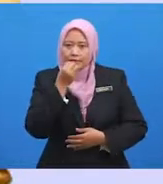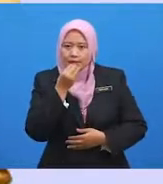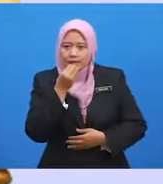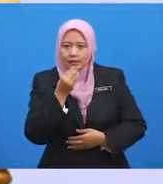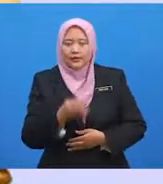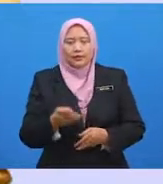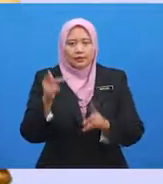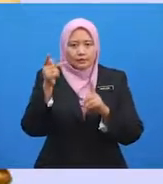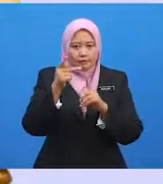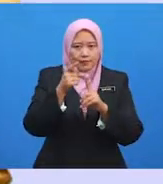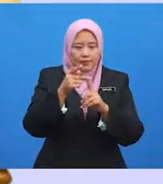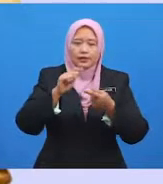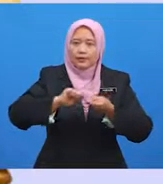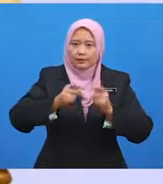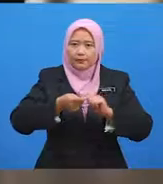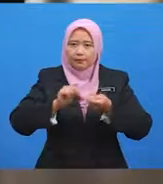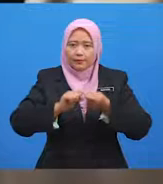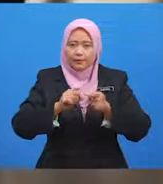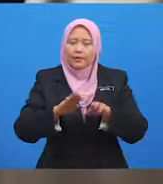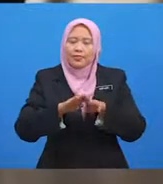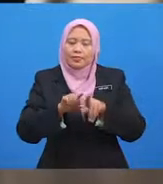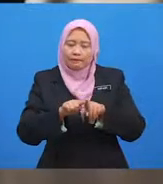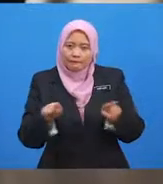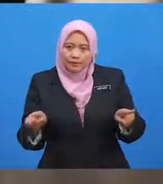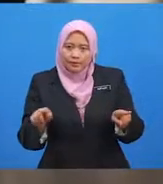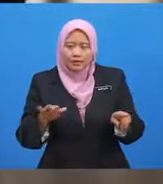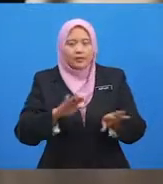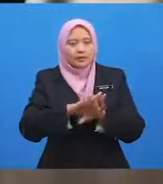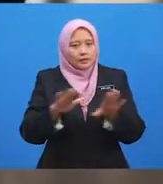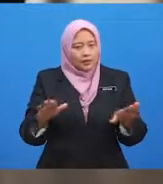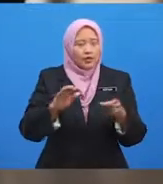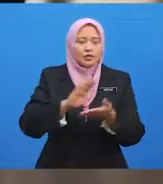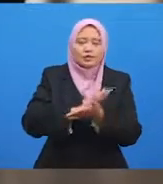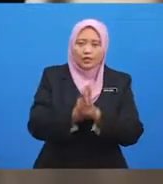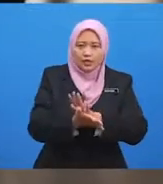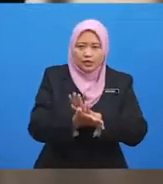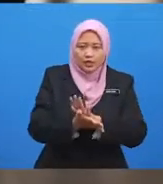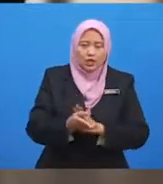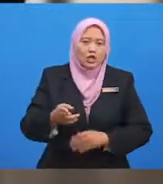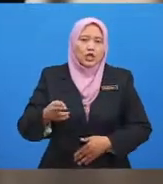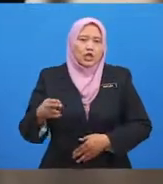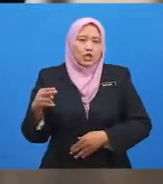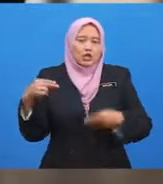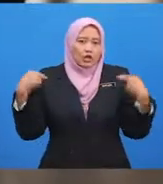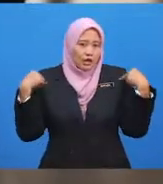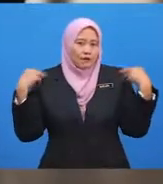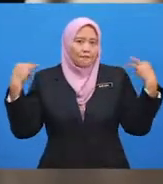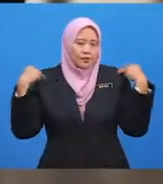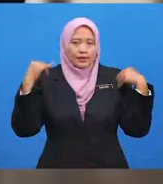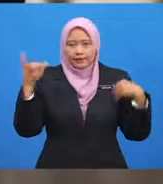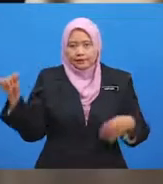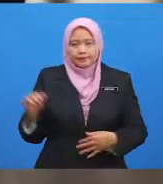menjadikan hak miliknya Hai kartu wakaf memainkan peranan yang penting dalam menjana